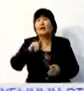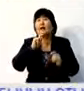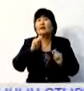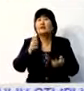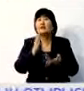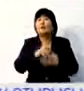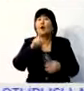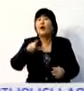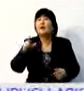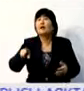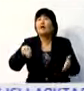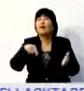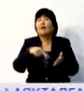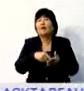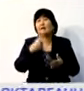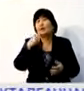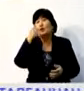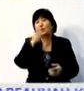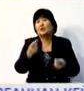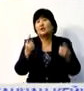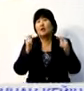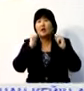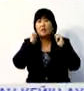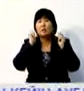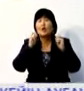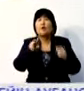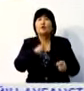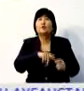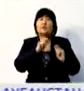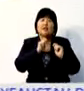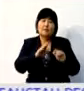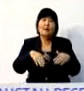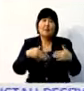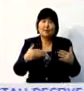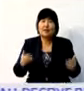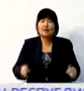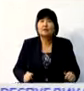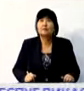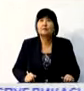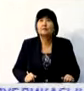болған азаматтар шаһардың 200 жылдық мерейтойына арналған төсбелгілермен марапатталды.